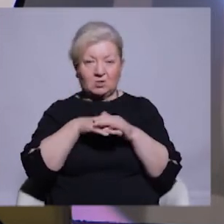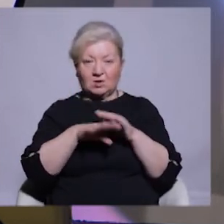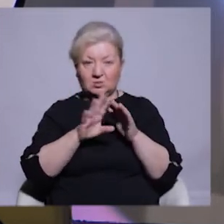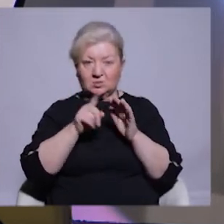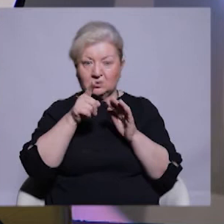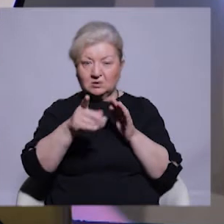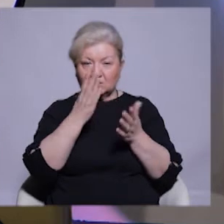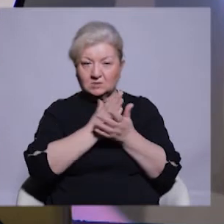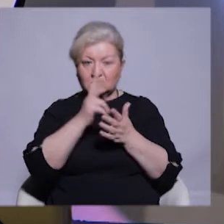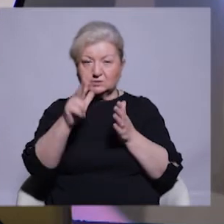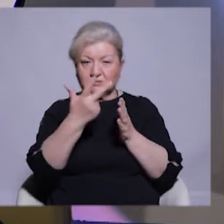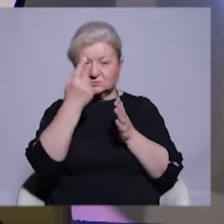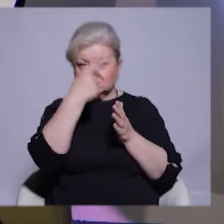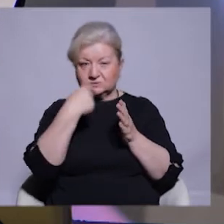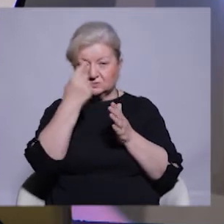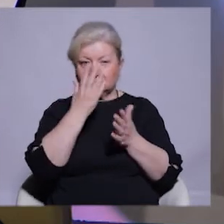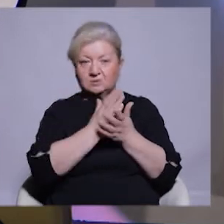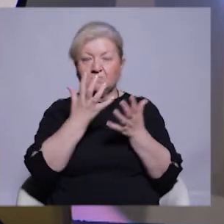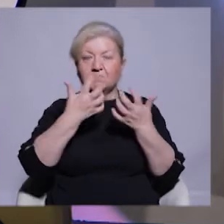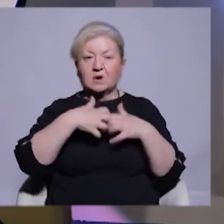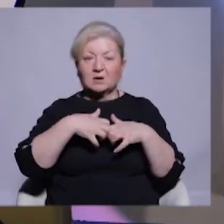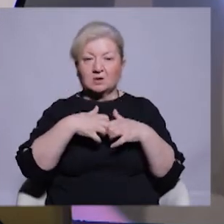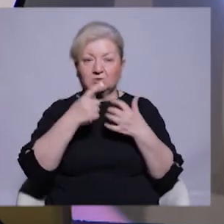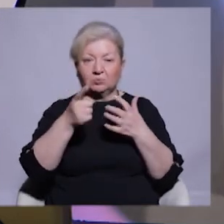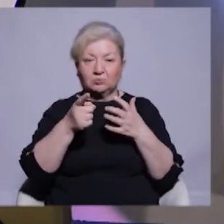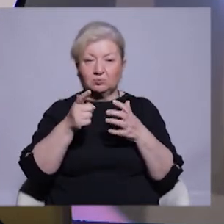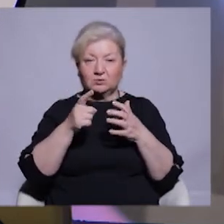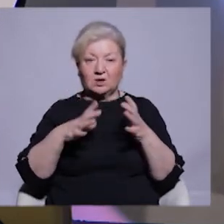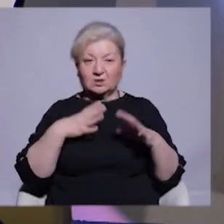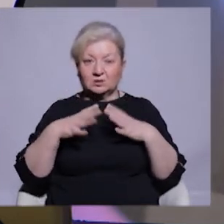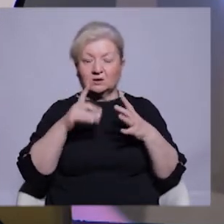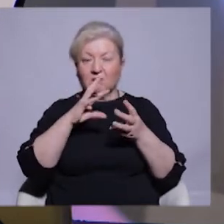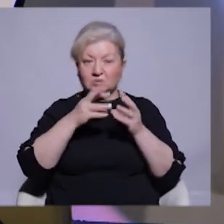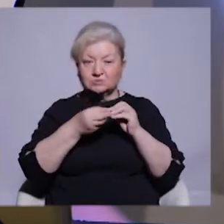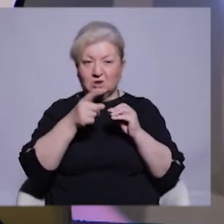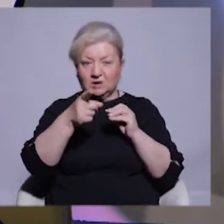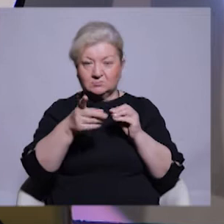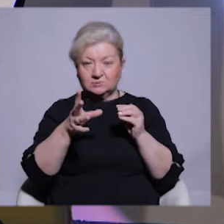ეს სამივე არის მექანიკური ენერგიის ტიპები. ეს ნიშნავს, რომ მათი ჯამი